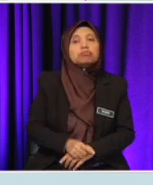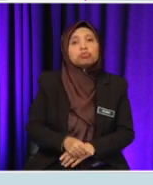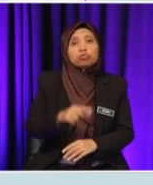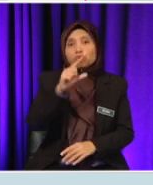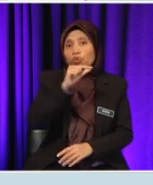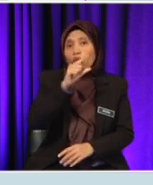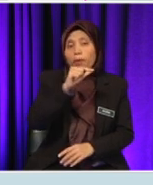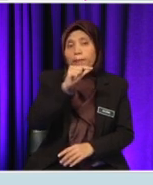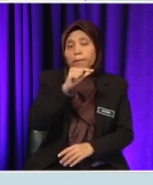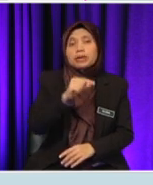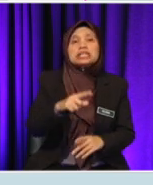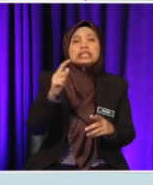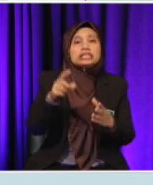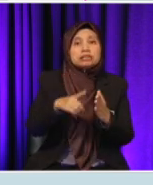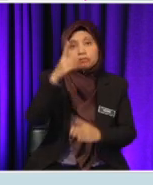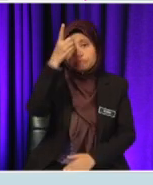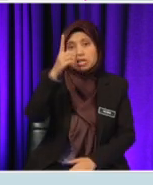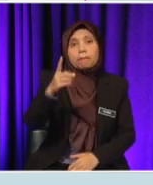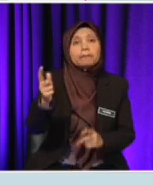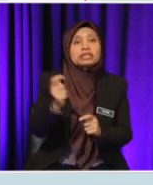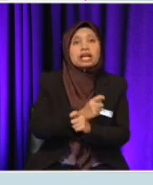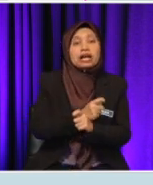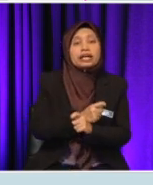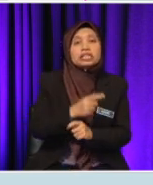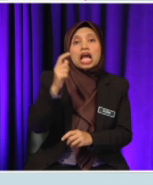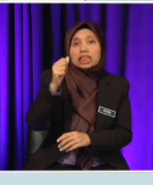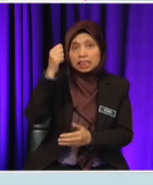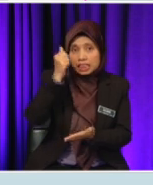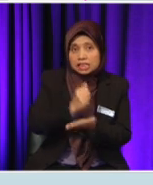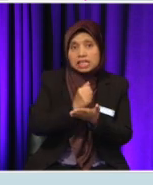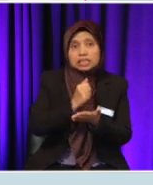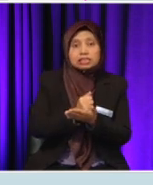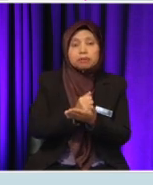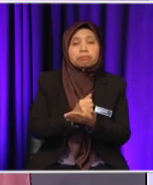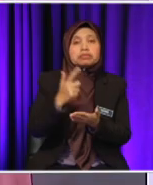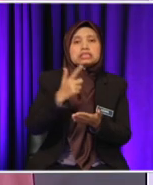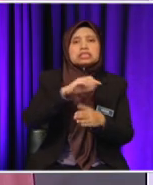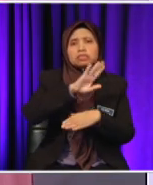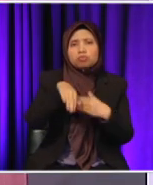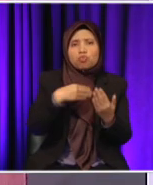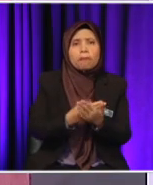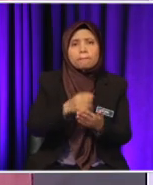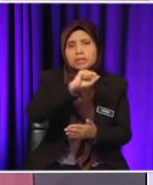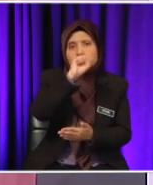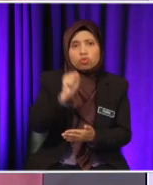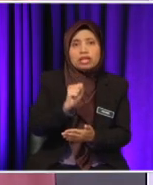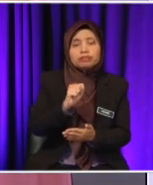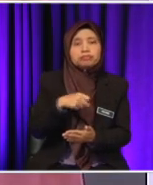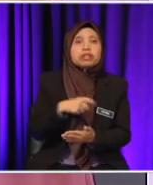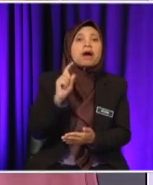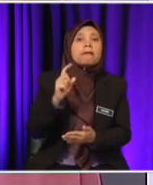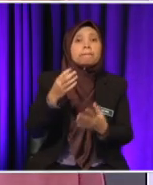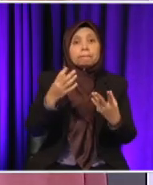demi bertahan hak sesama tegas Segala persoalan kita lihat kembali peristiwa